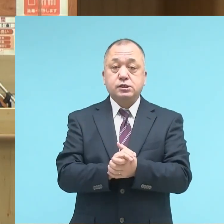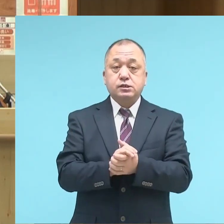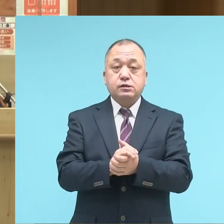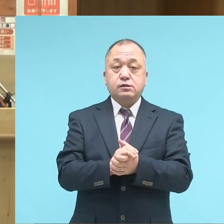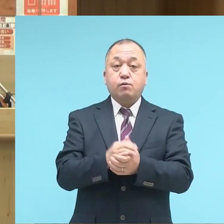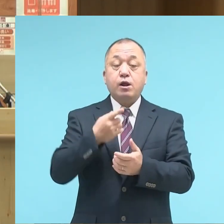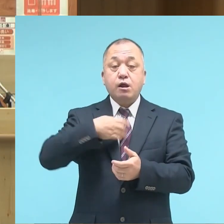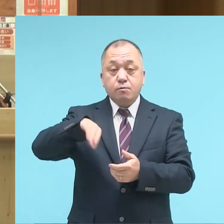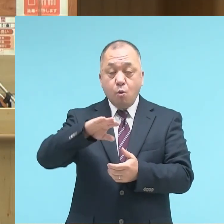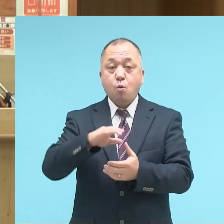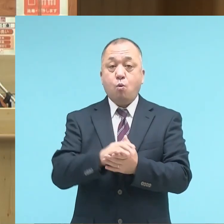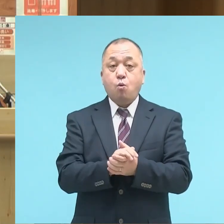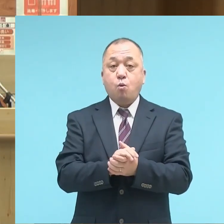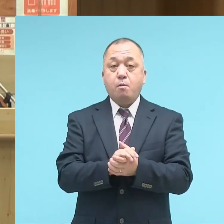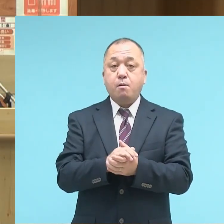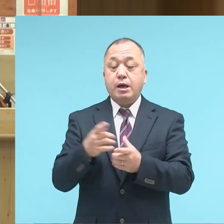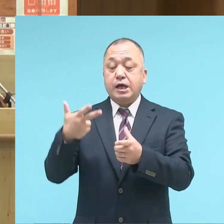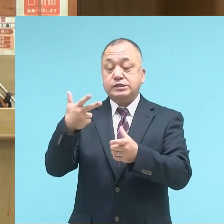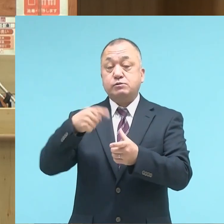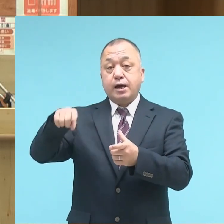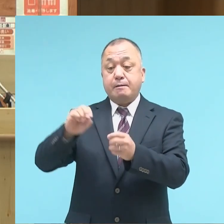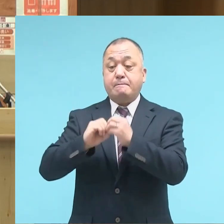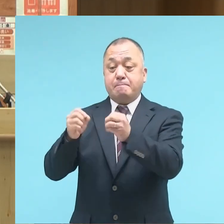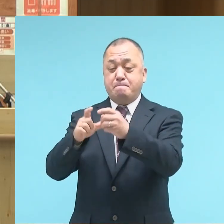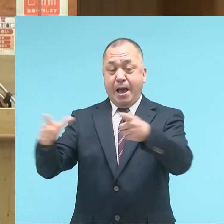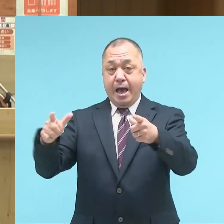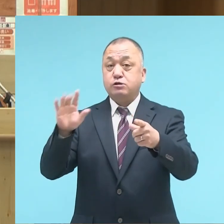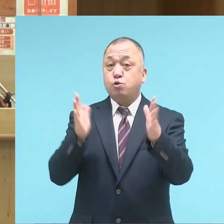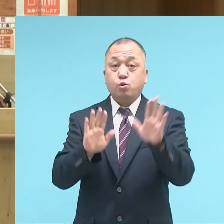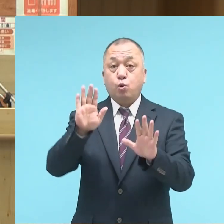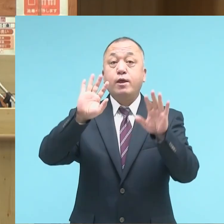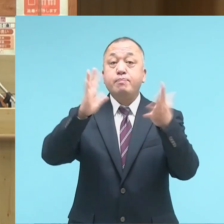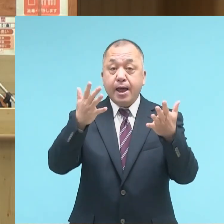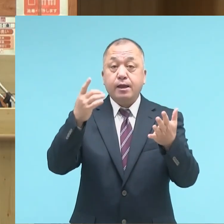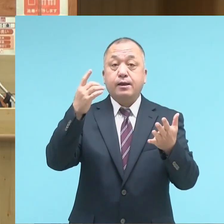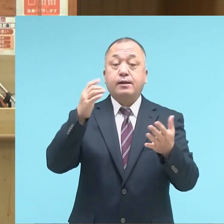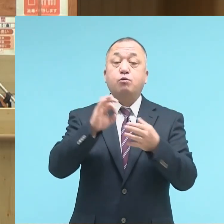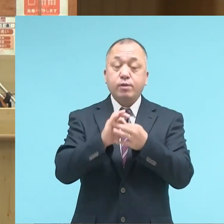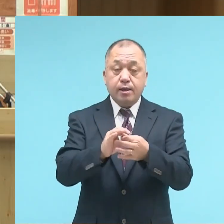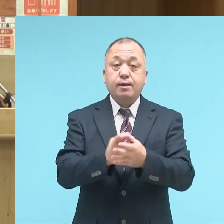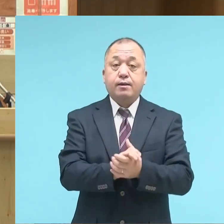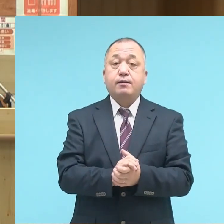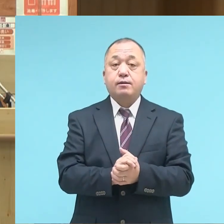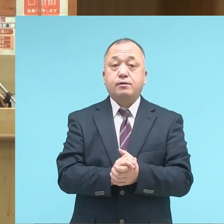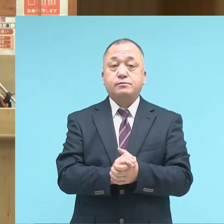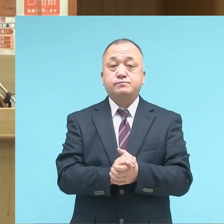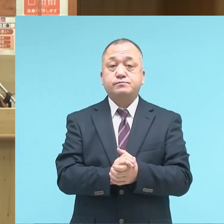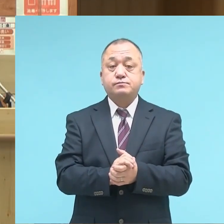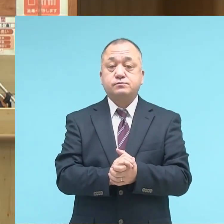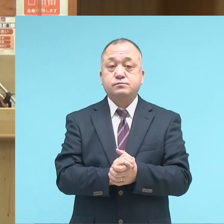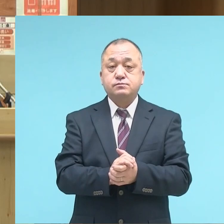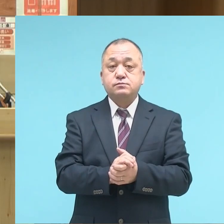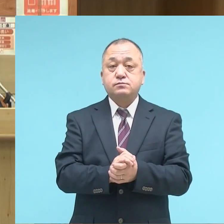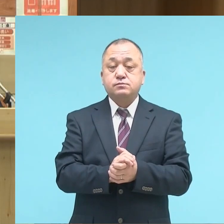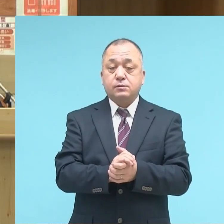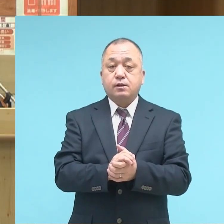が広がっている状況ではない、そして往来自粛を呼びかけているという状況ではないことからして、そのように考え